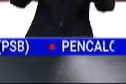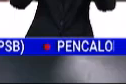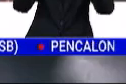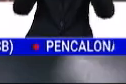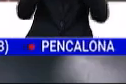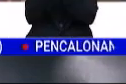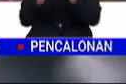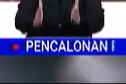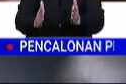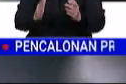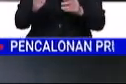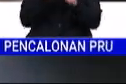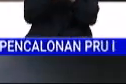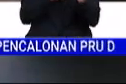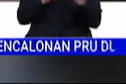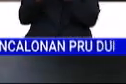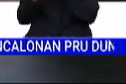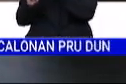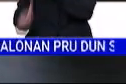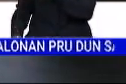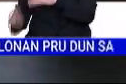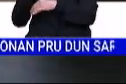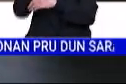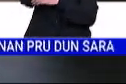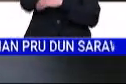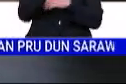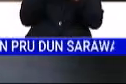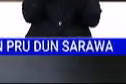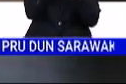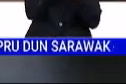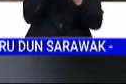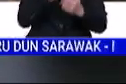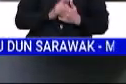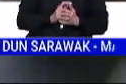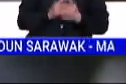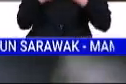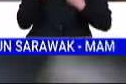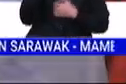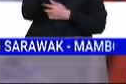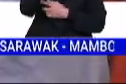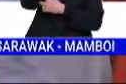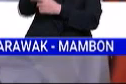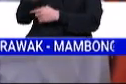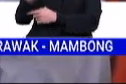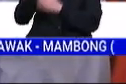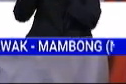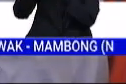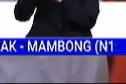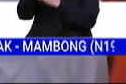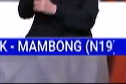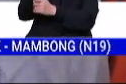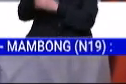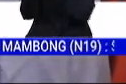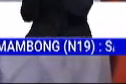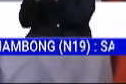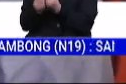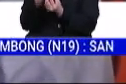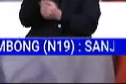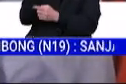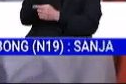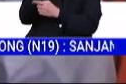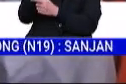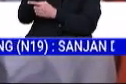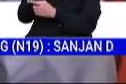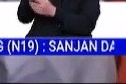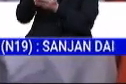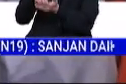sekaligus menyala kecicilan pembelajaran Masih mereka the dianggarkan 20100 murid af1 daripada sejumlah